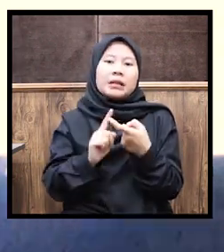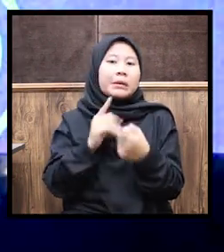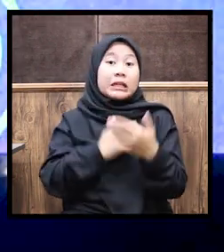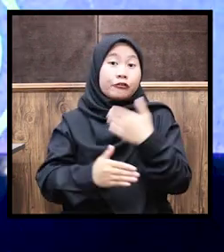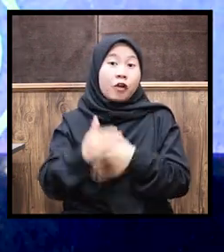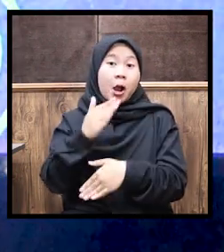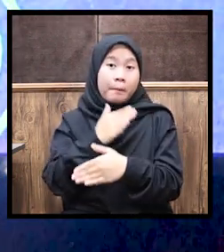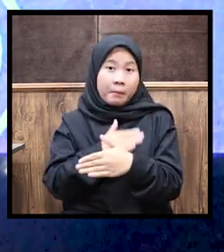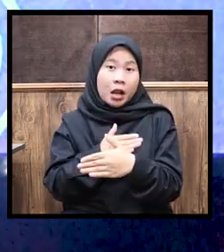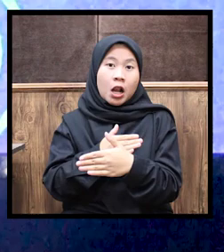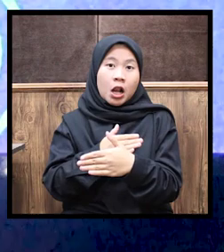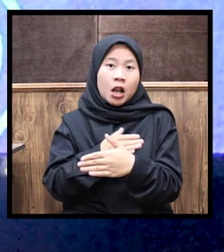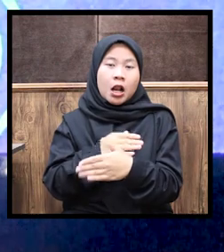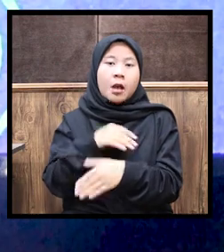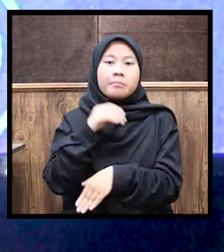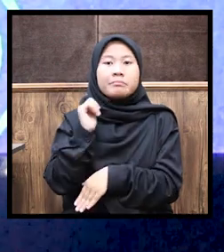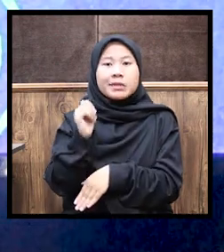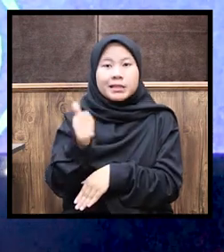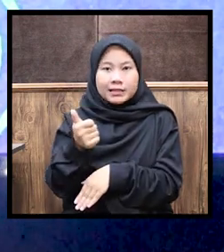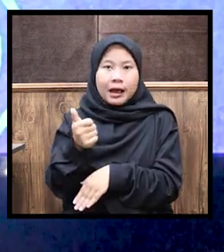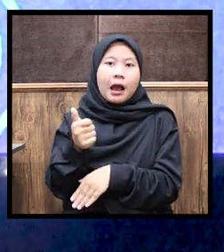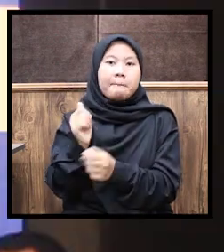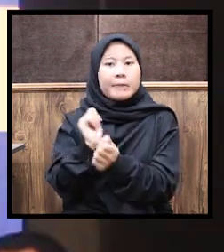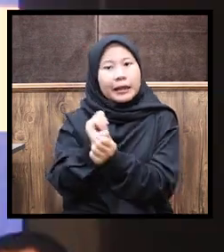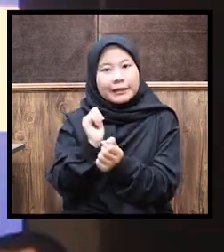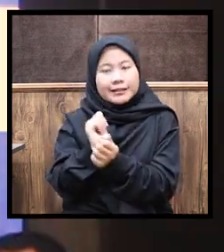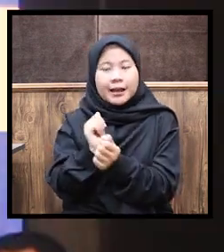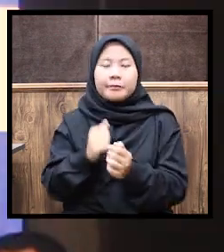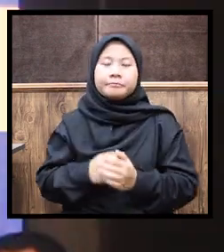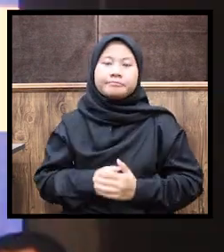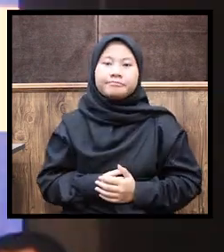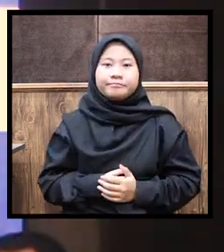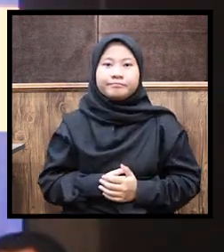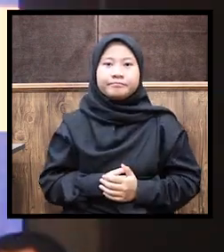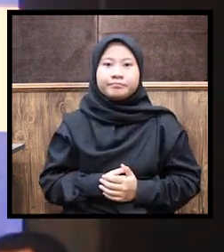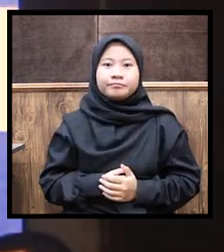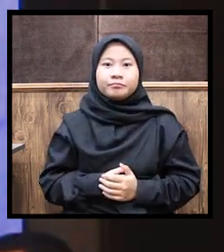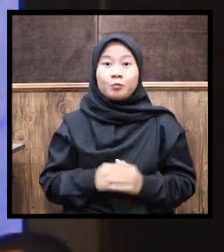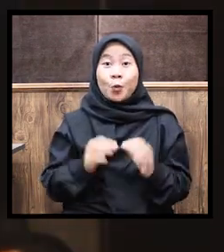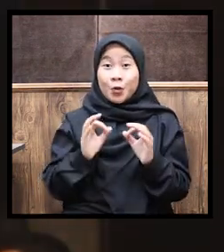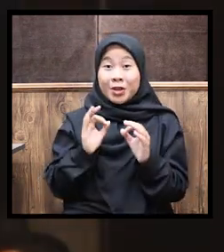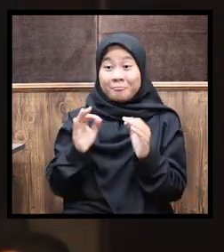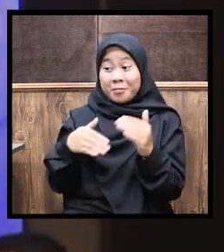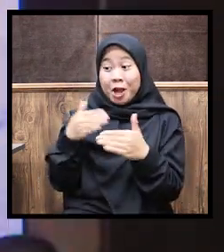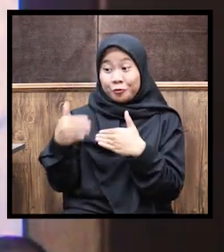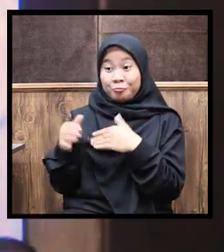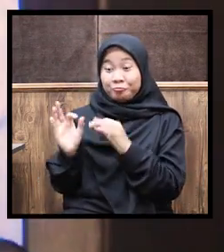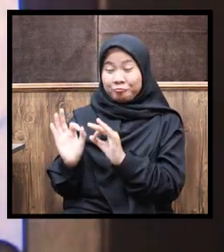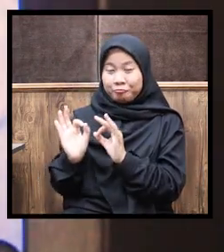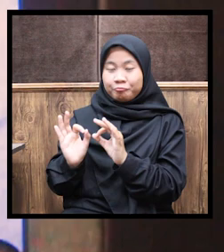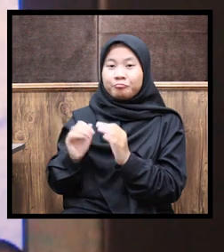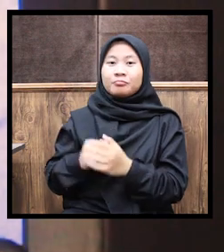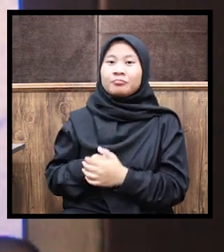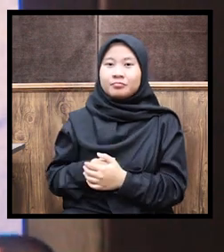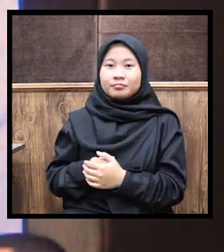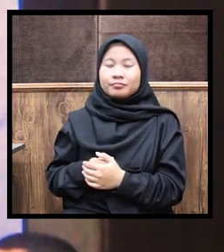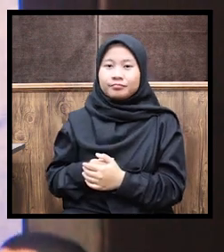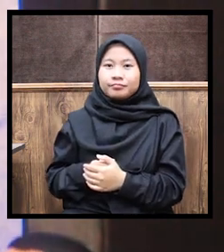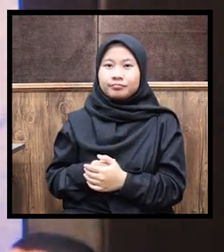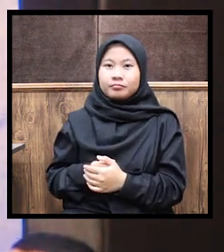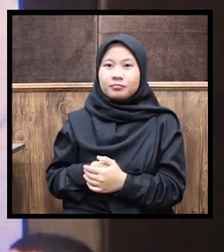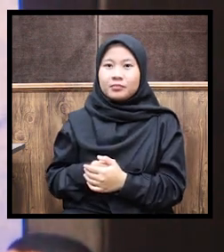untuk bekerja di dunia kerja ya begitu teman-teman kita lanjutkan Pak Adit ya bahwa